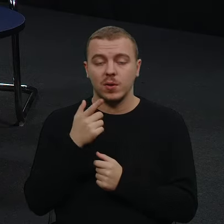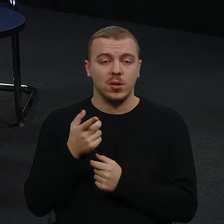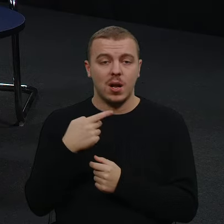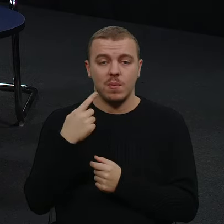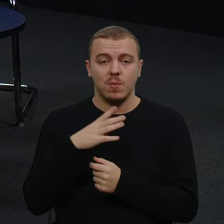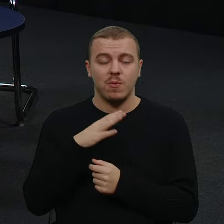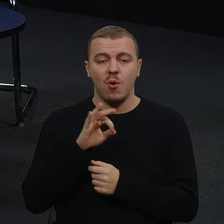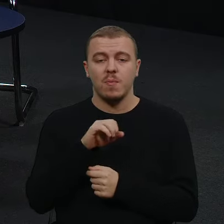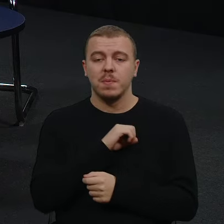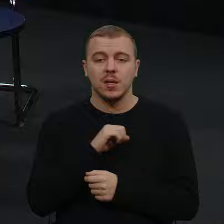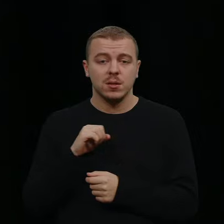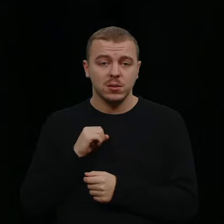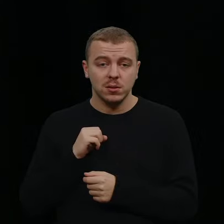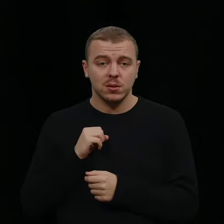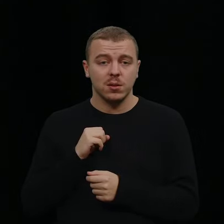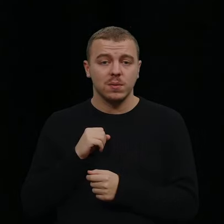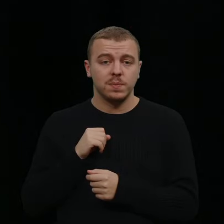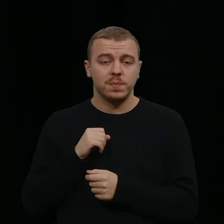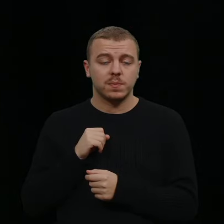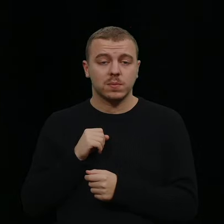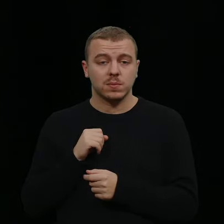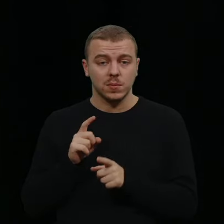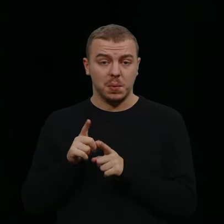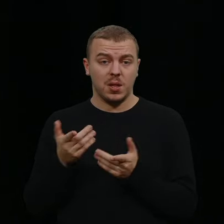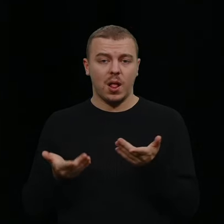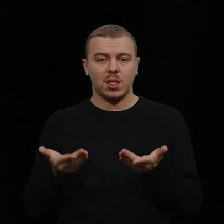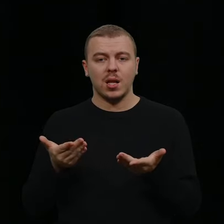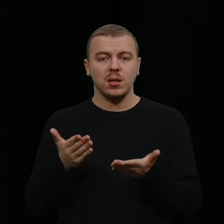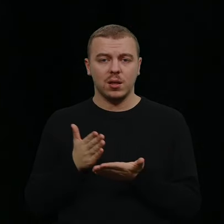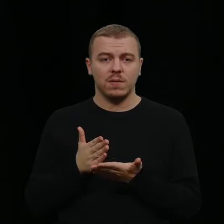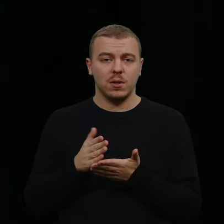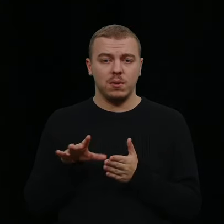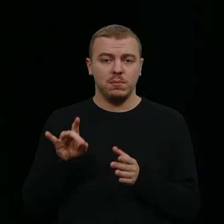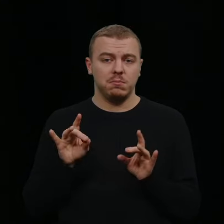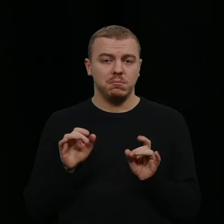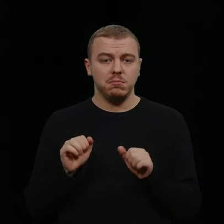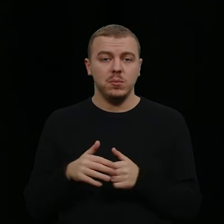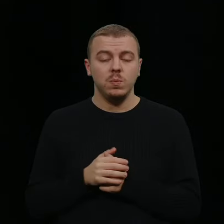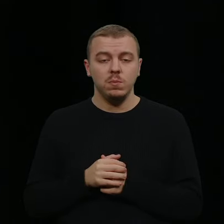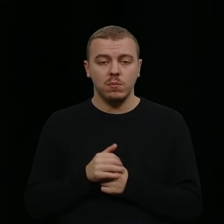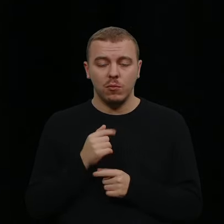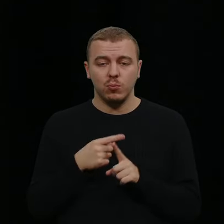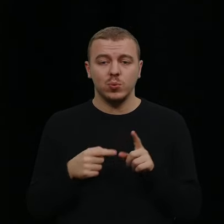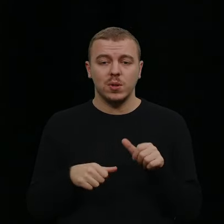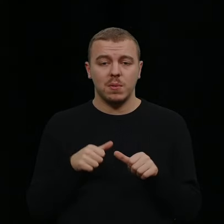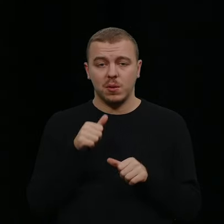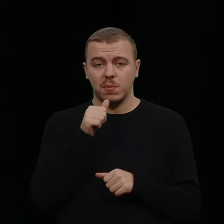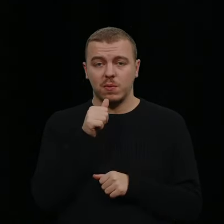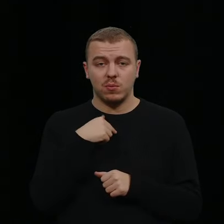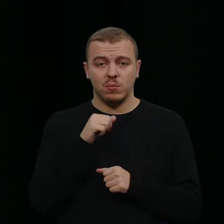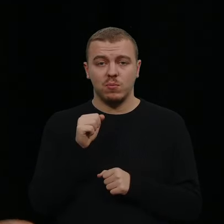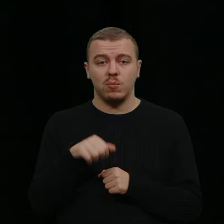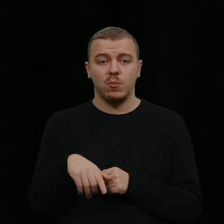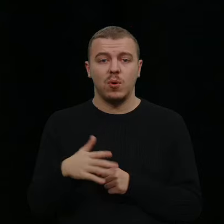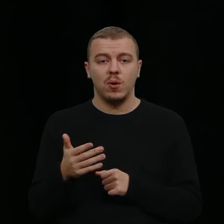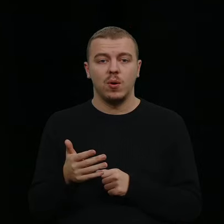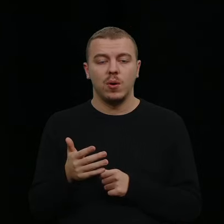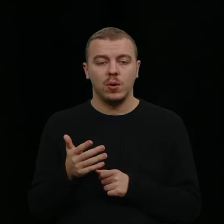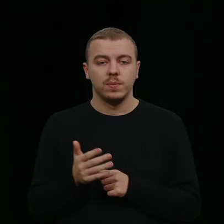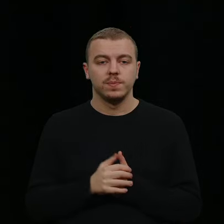ką tik apie mediciną, tai yra alternatyvių dalykų, kur ten tą pusę metų galima kaip